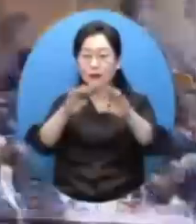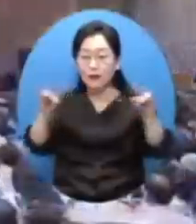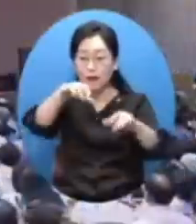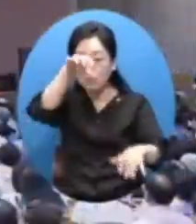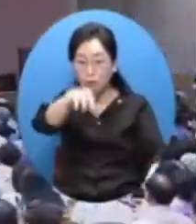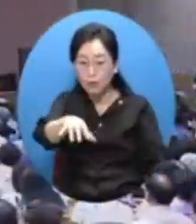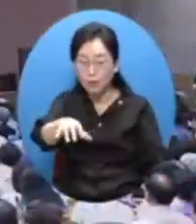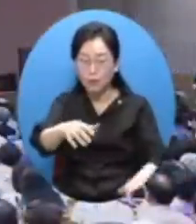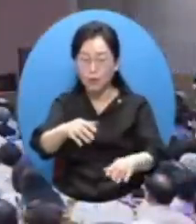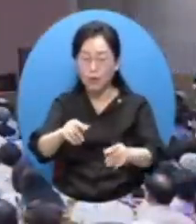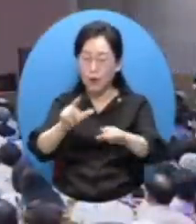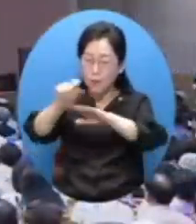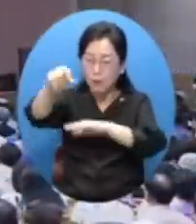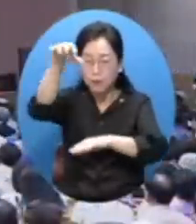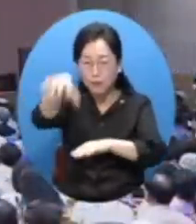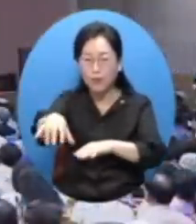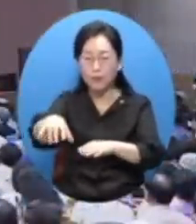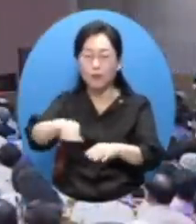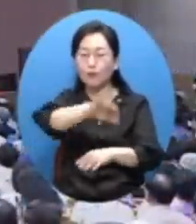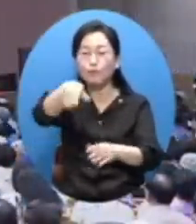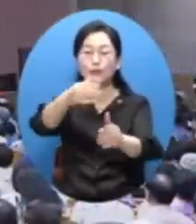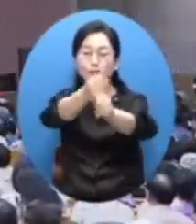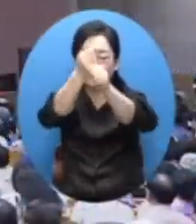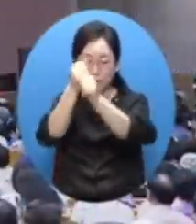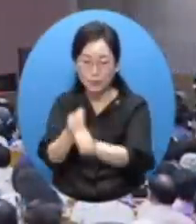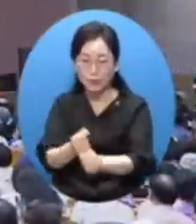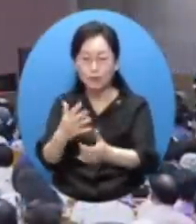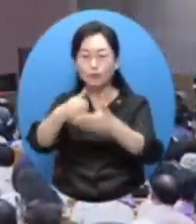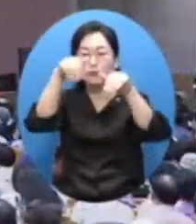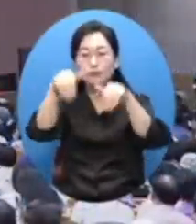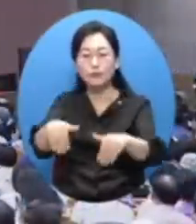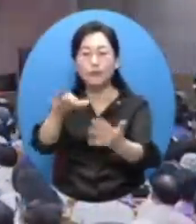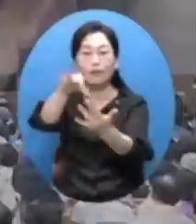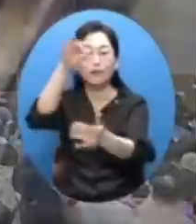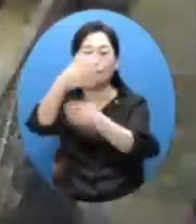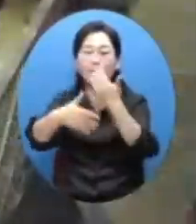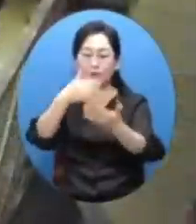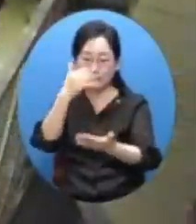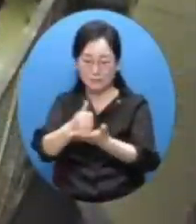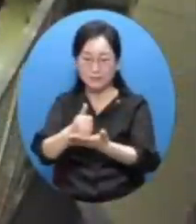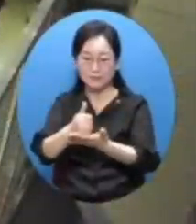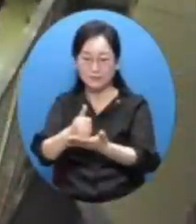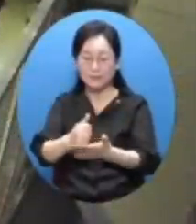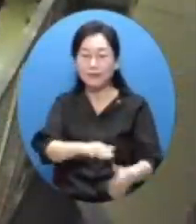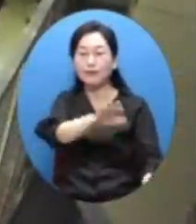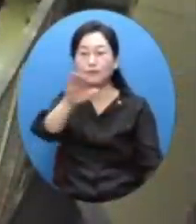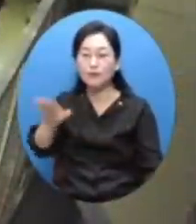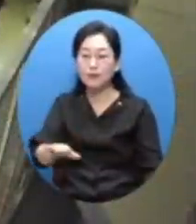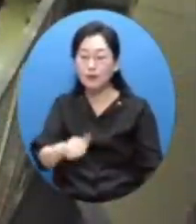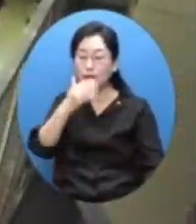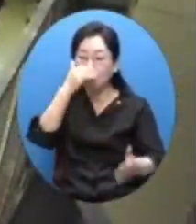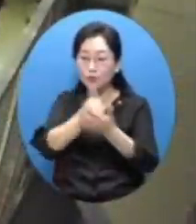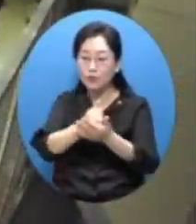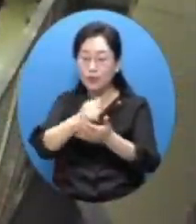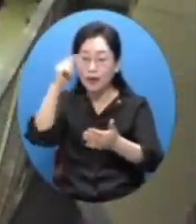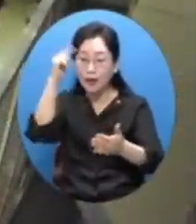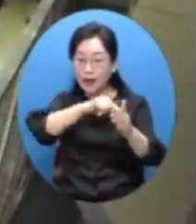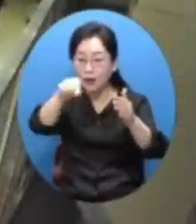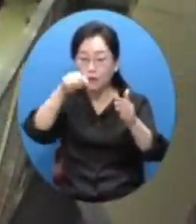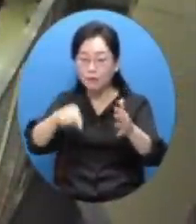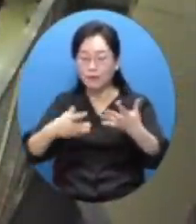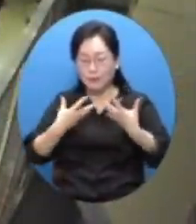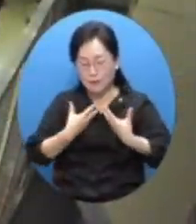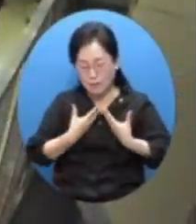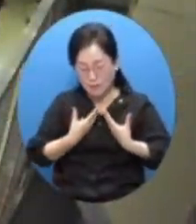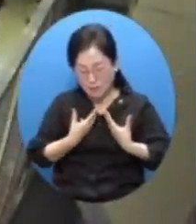땅끝에서부터 땅 모퉁이에서부터 우리를 붙들고 우리를 죄종으로 택하신 하나님이신 것입니다. 우리가 죄악 가운데 절망